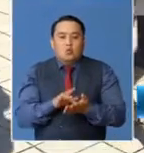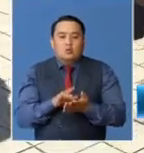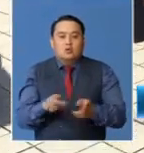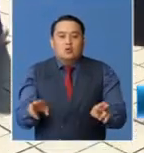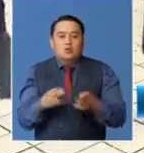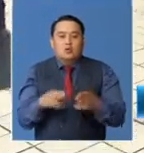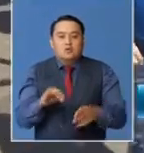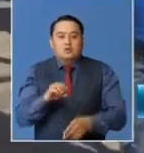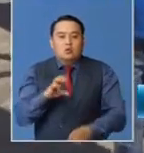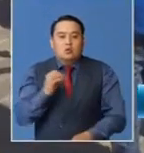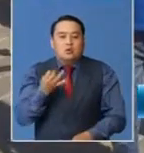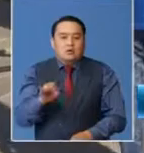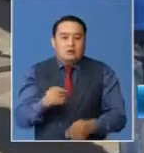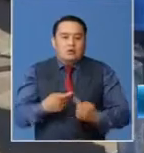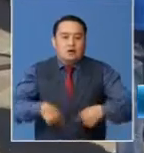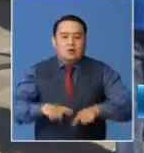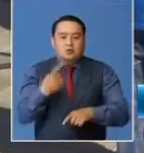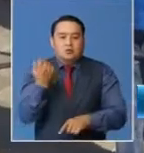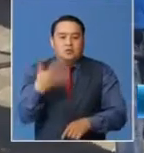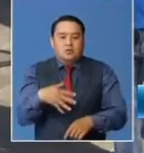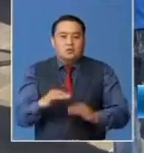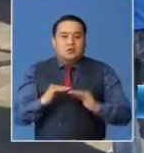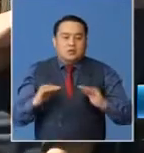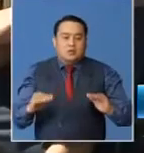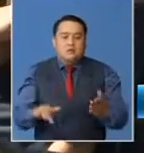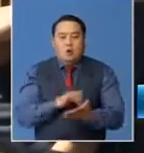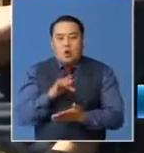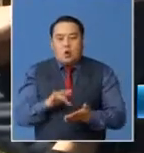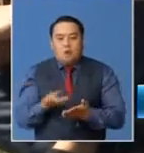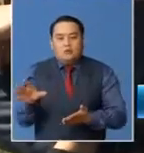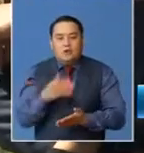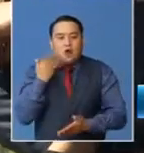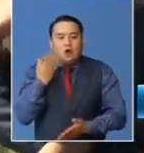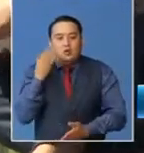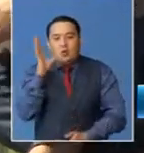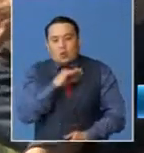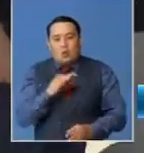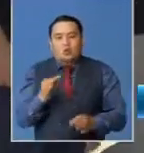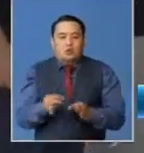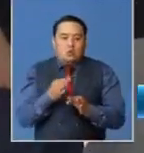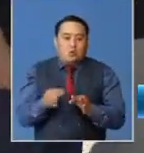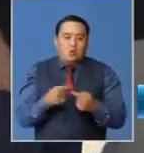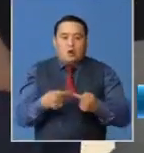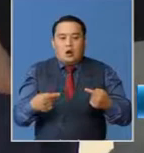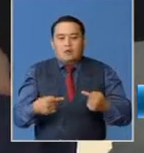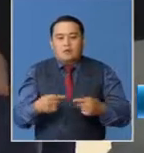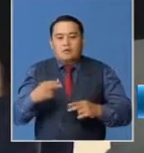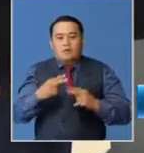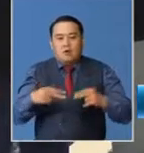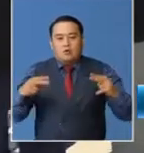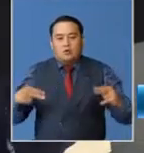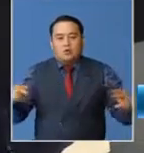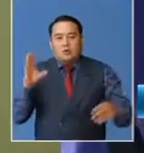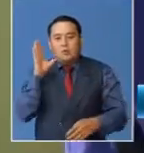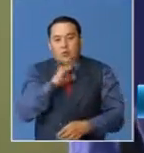клуба «Истоки». В организацию входят 150 учеников города. И все они с легкостью умеют вязать самые сложные узлы, восходить по отвесным